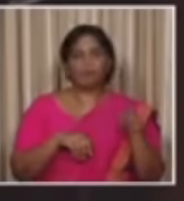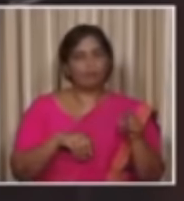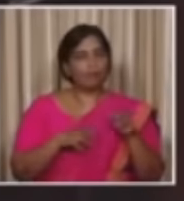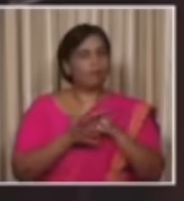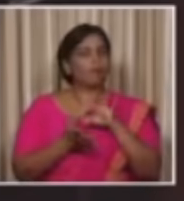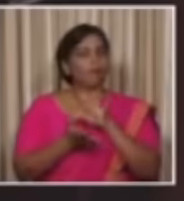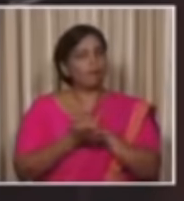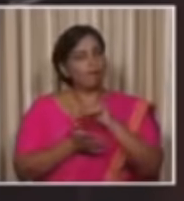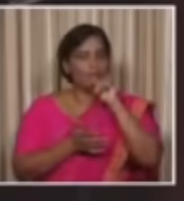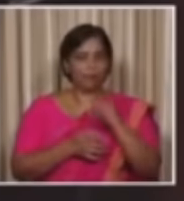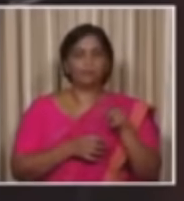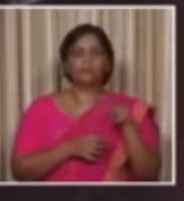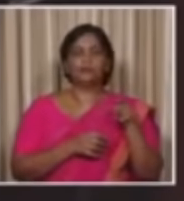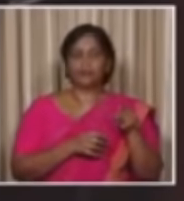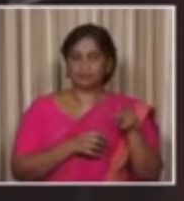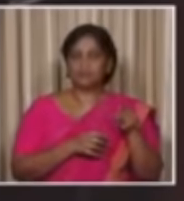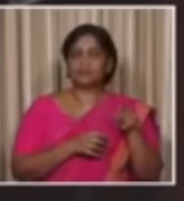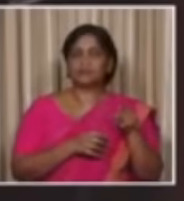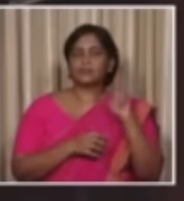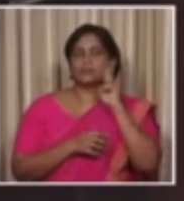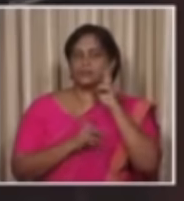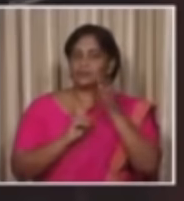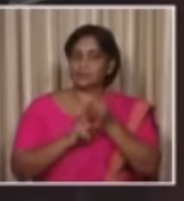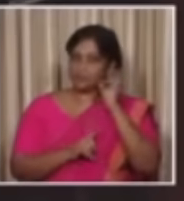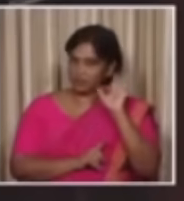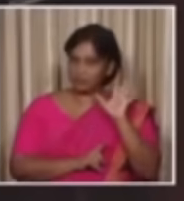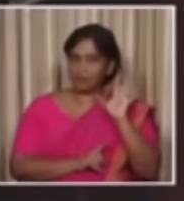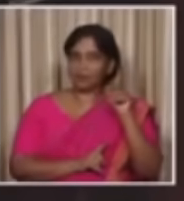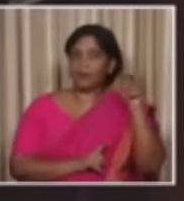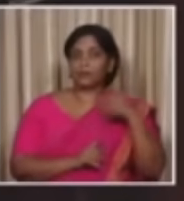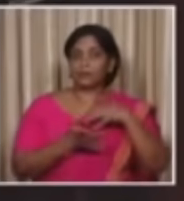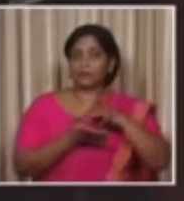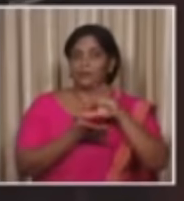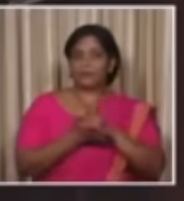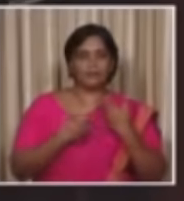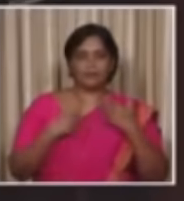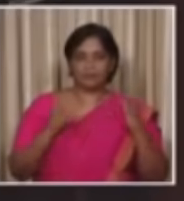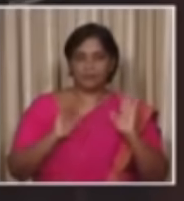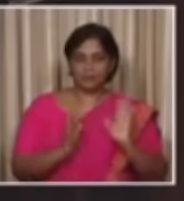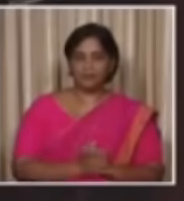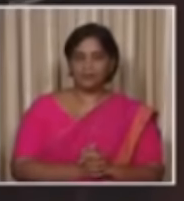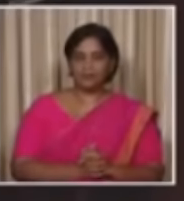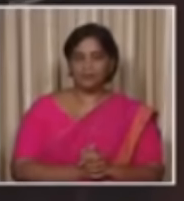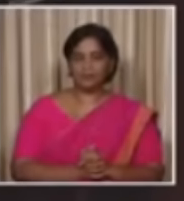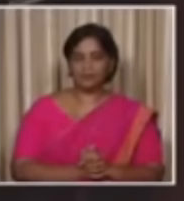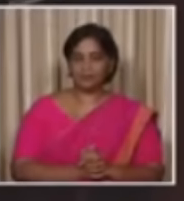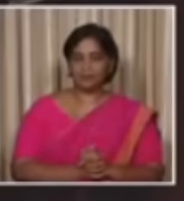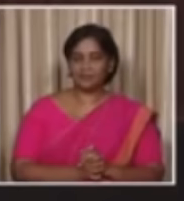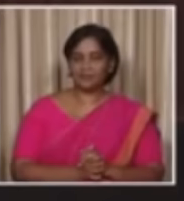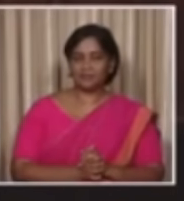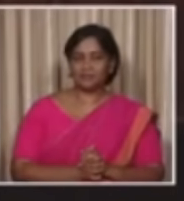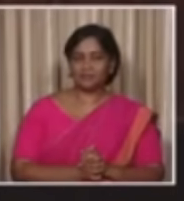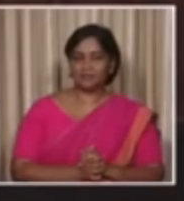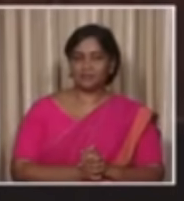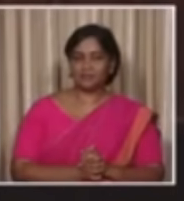තීන්දු කරයි අනිවාර්යයෙන්ම මේ රයින් වික්‍රමසිංහ ජනාධිපතිතුමා. ඒක අපි නෙවෙයි තීන්දු කරන්නේ. බොහොම